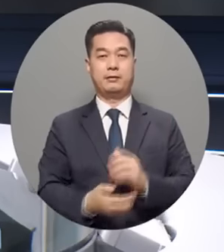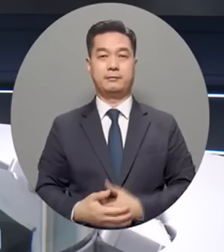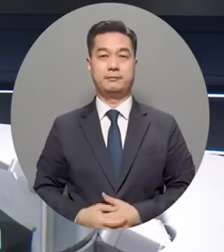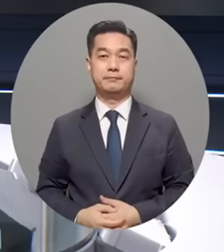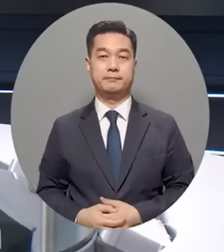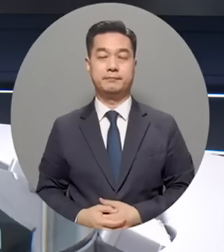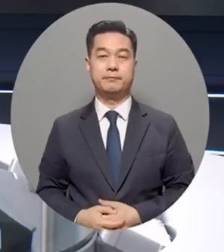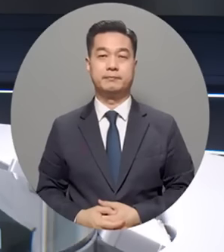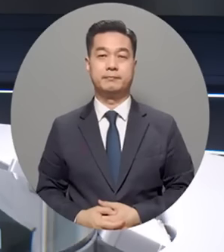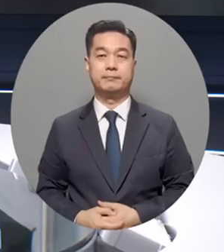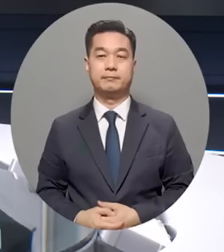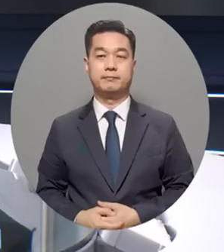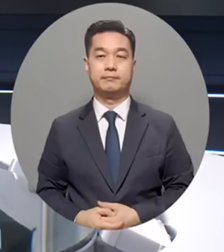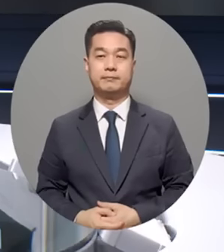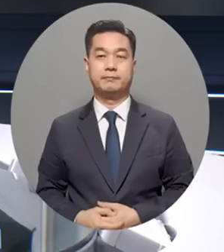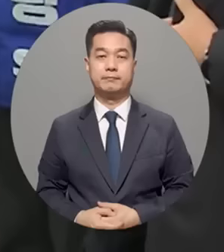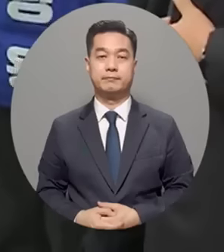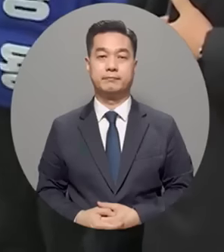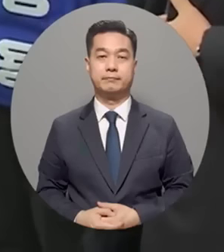기자가 취재했습니다.